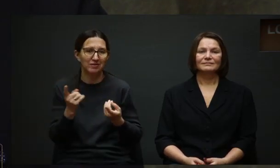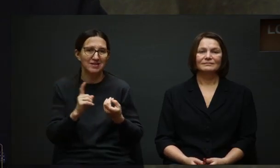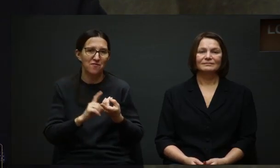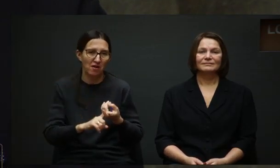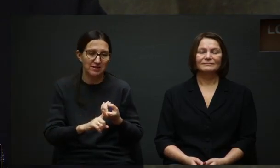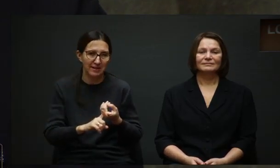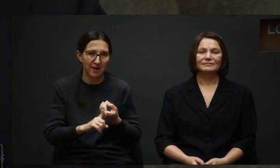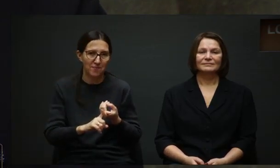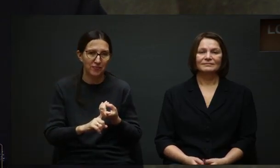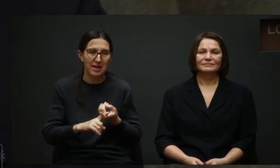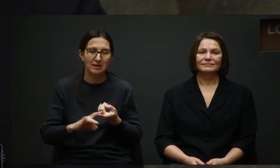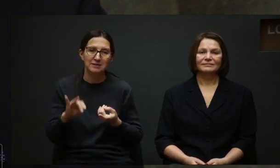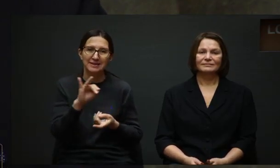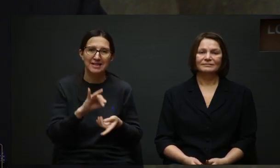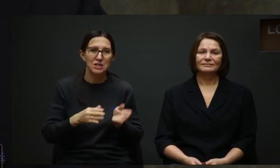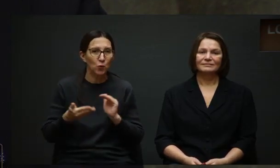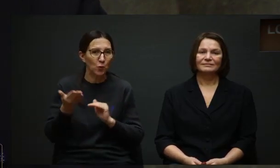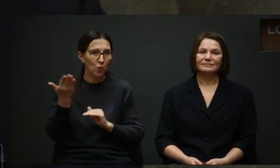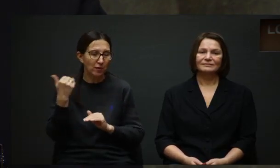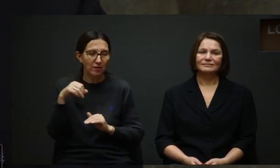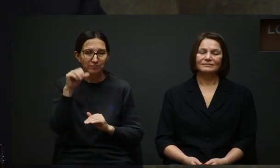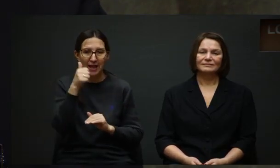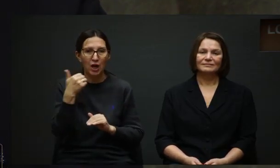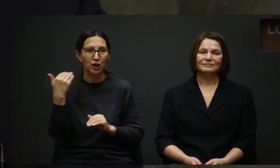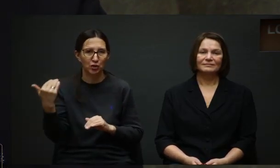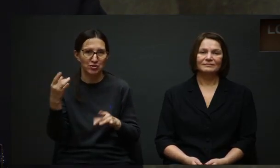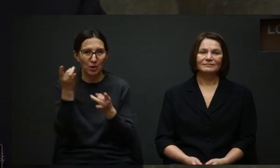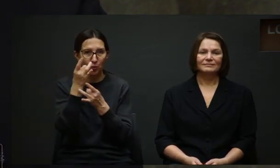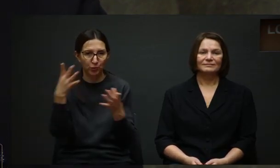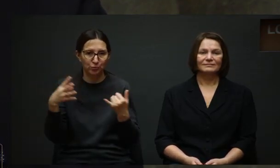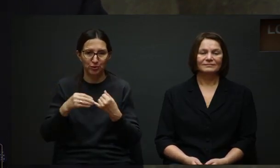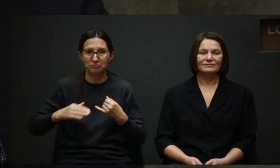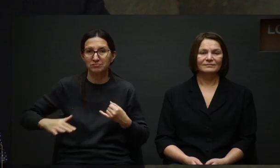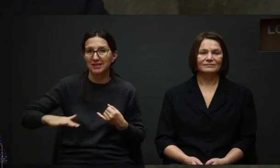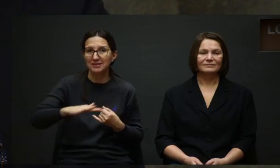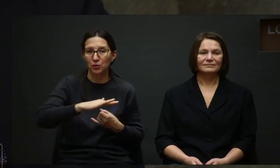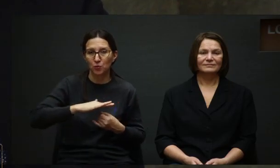с историей греческой культуры на территории